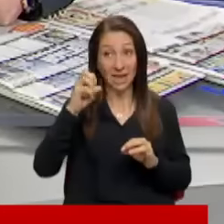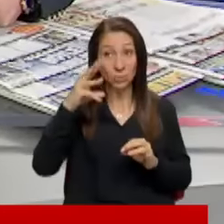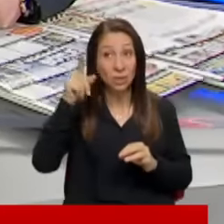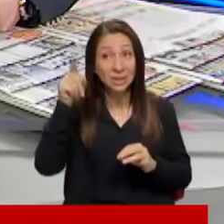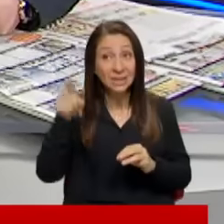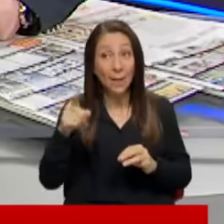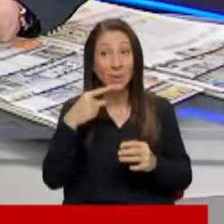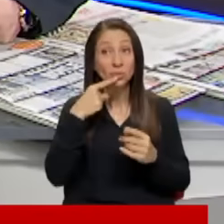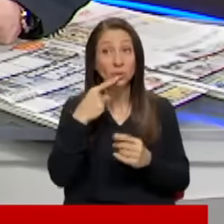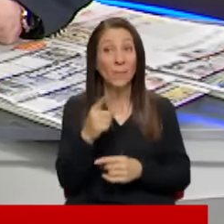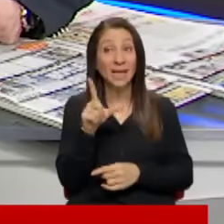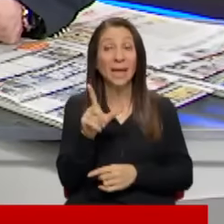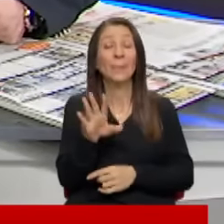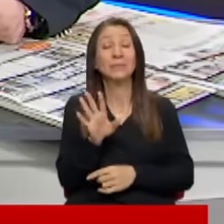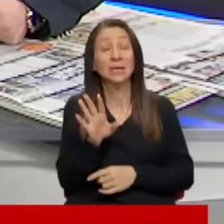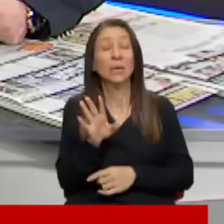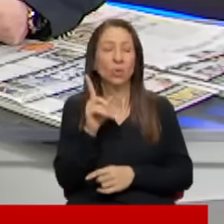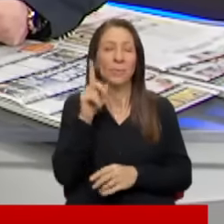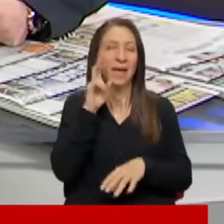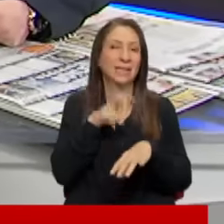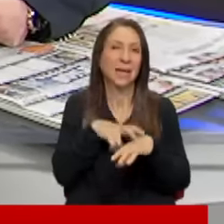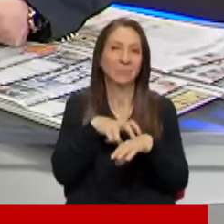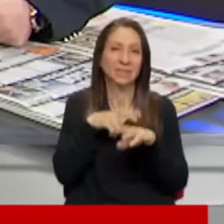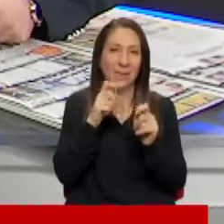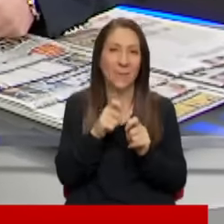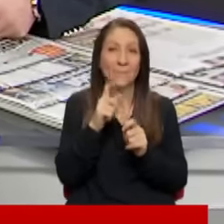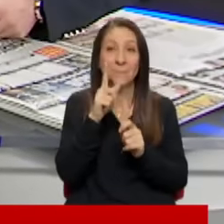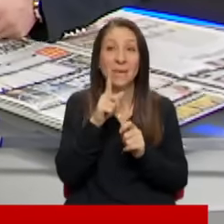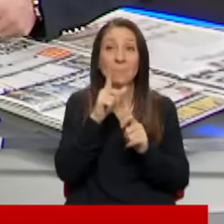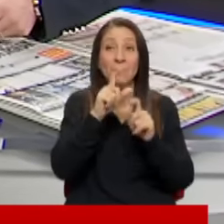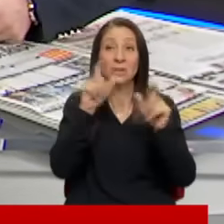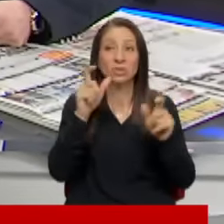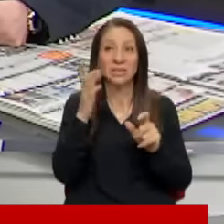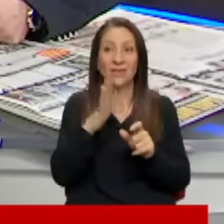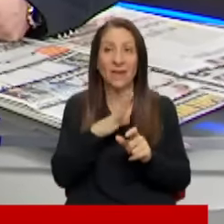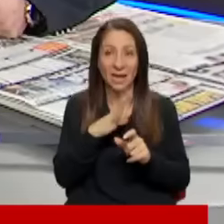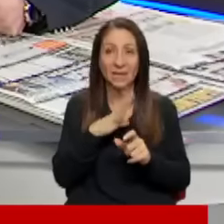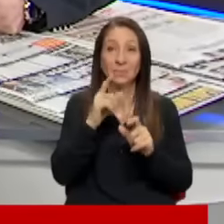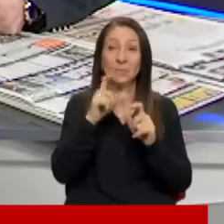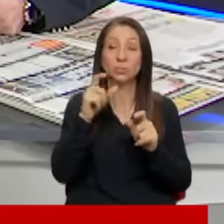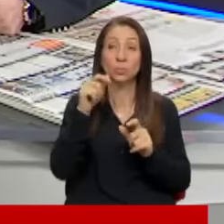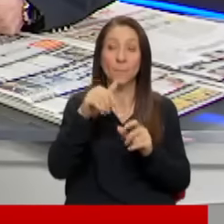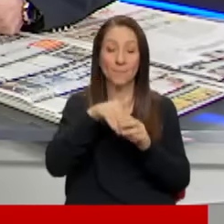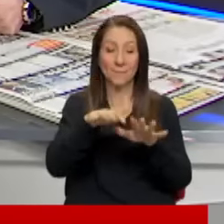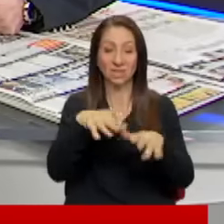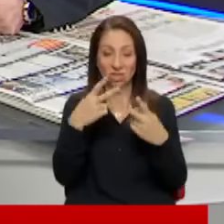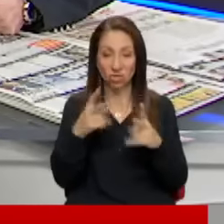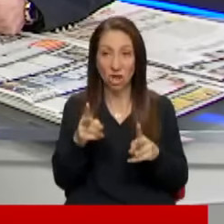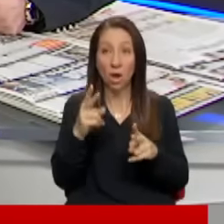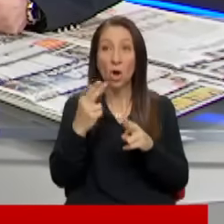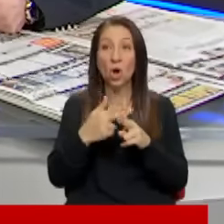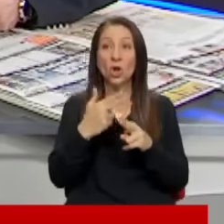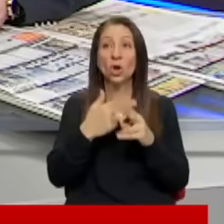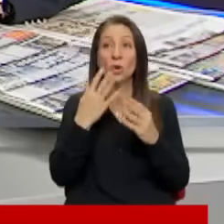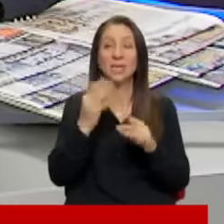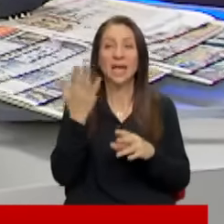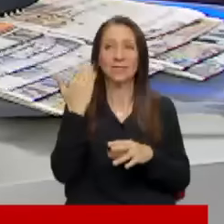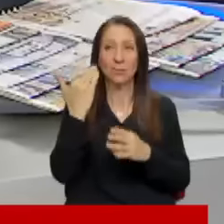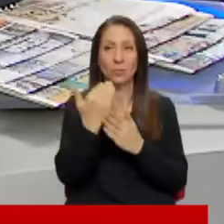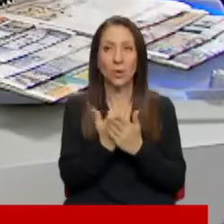da söylemek gerekmez mi? Onu da bir hatırlatmasını yapayım. Bir başlık daha var. Bir başlık daha var. Bugün meclis açılacak. Evet. Örnek olmasın. Normalde